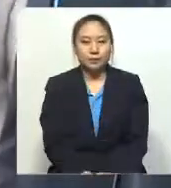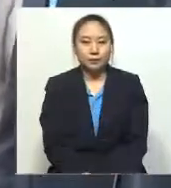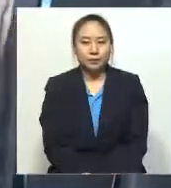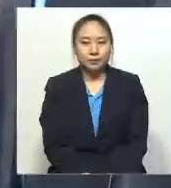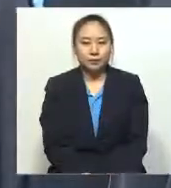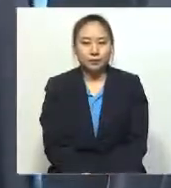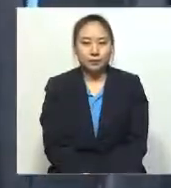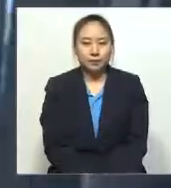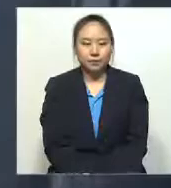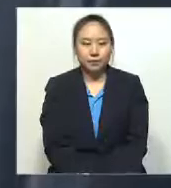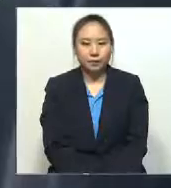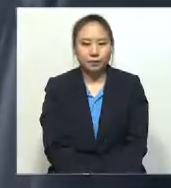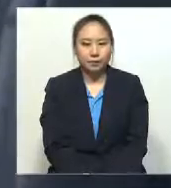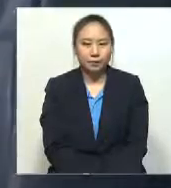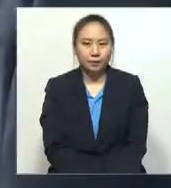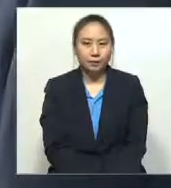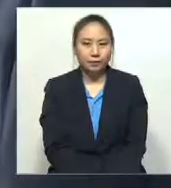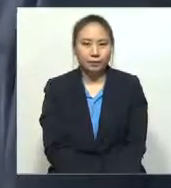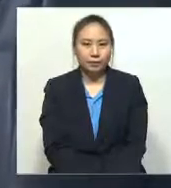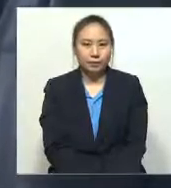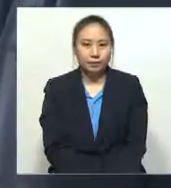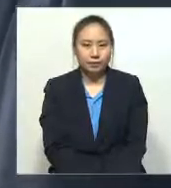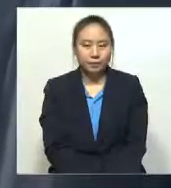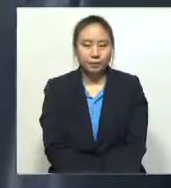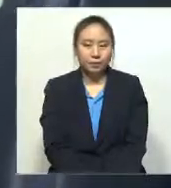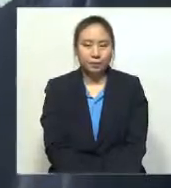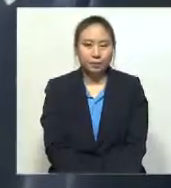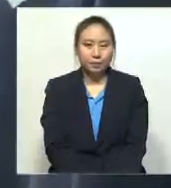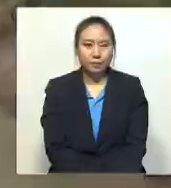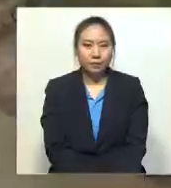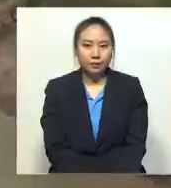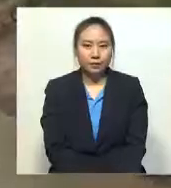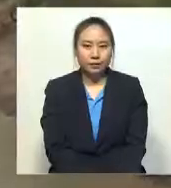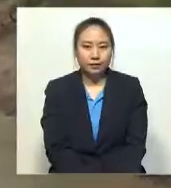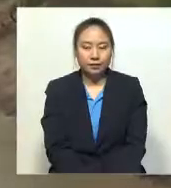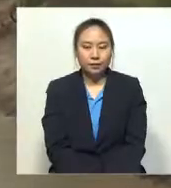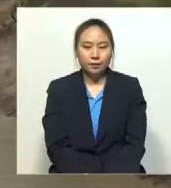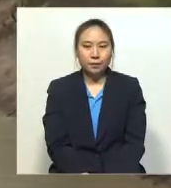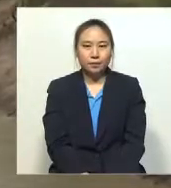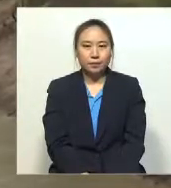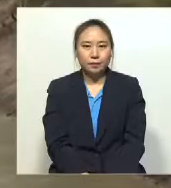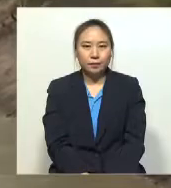แดงก็มีแต่ไม่ได้